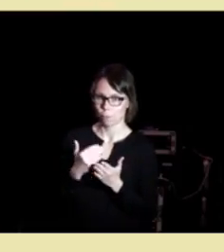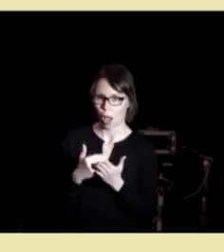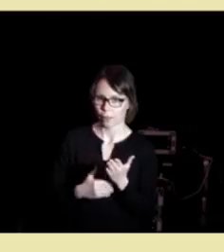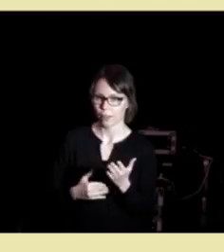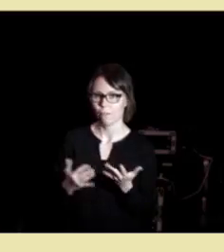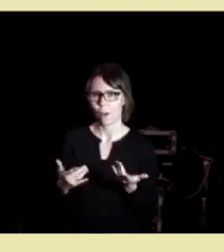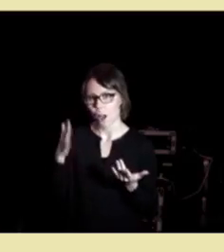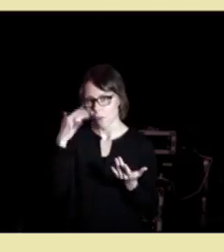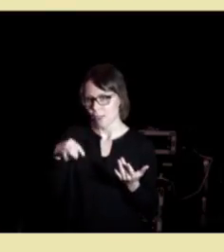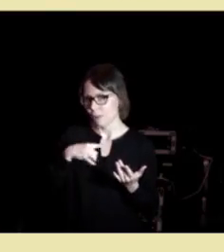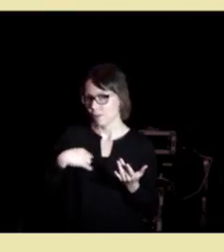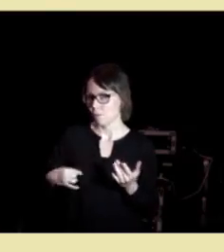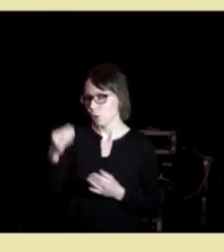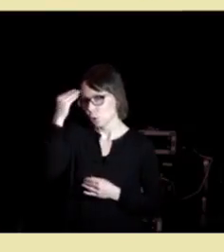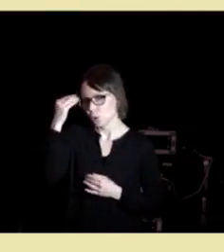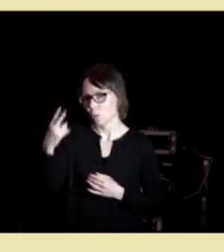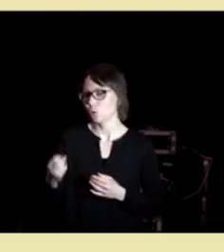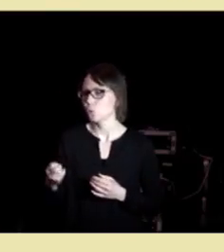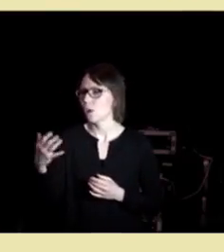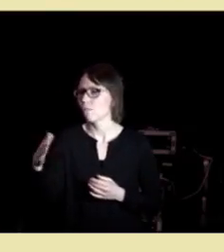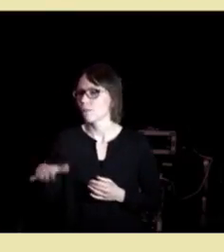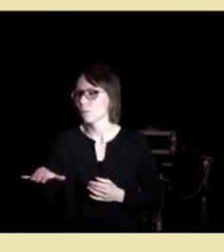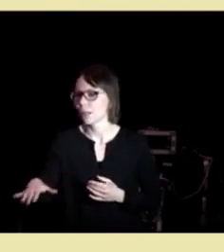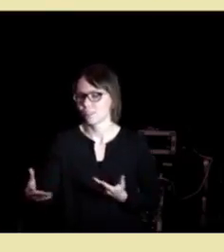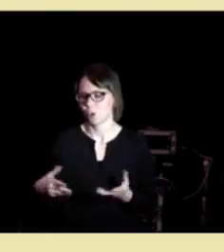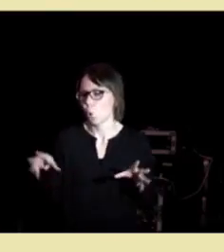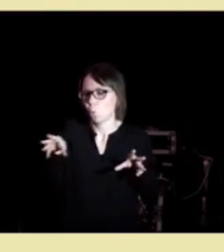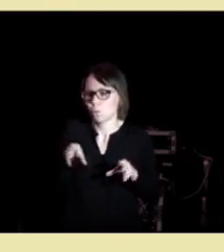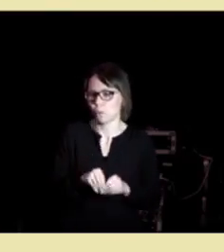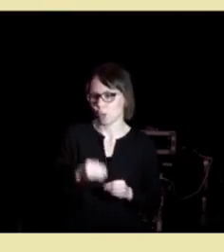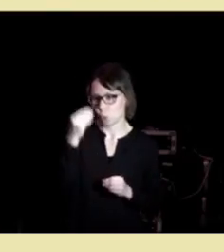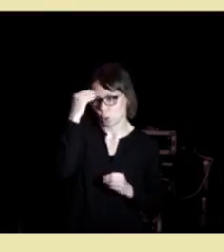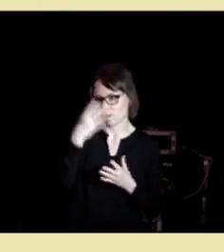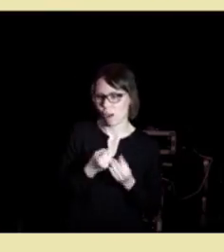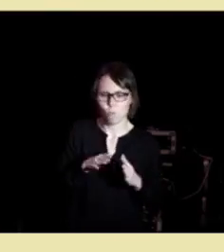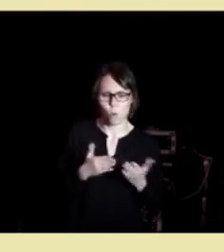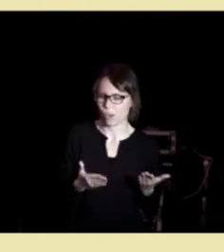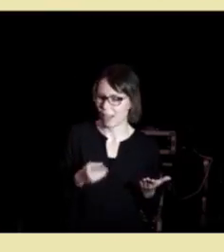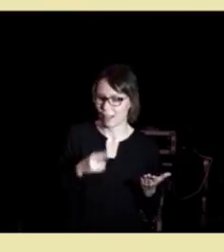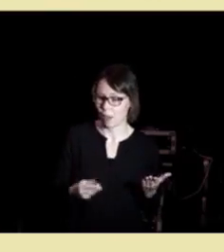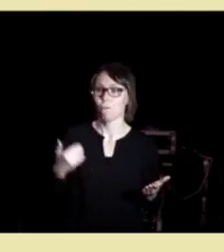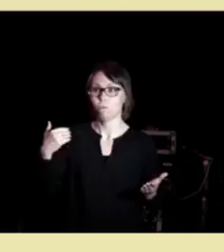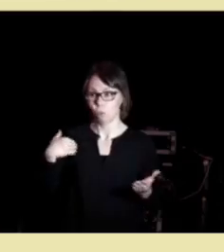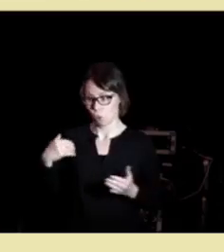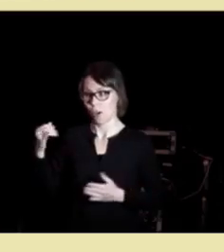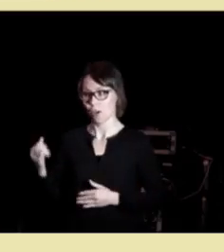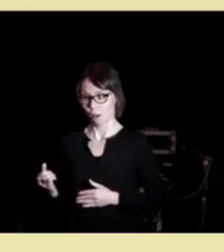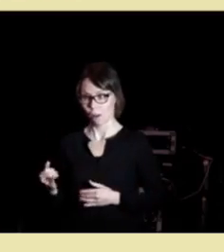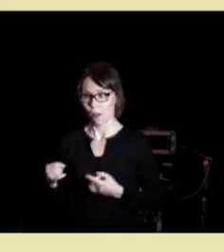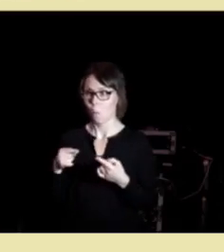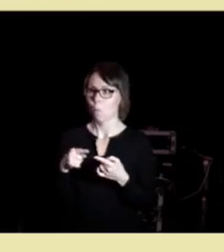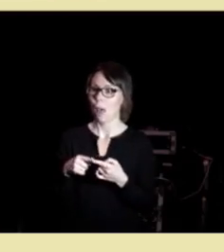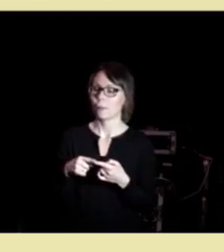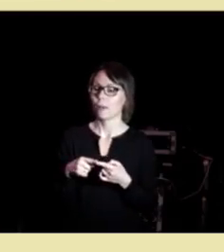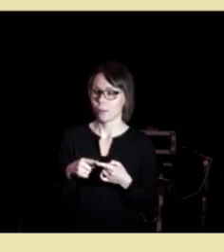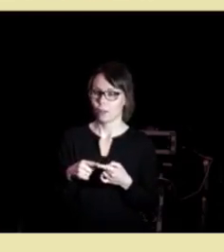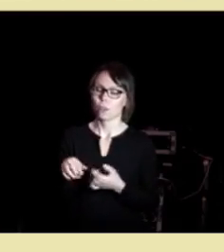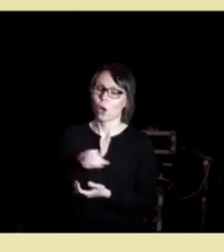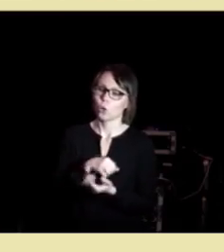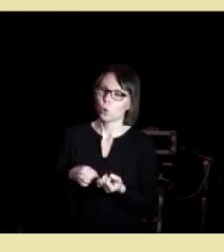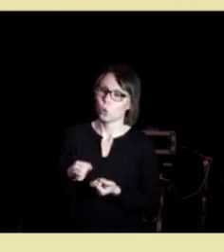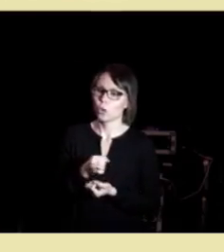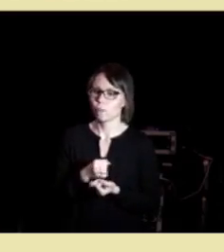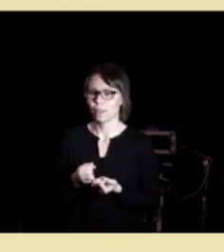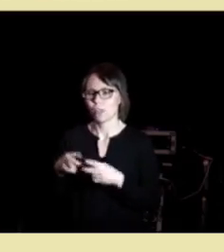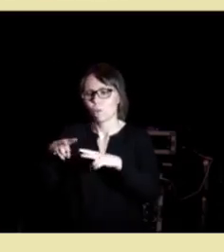kunnskap i 2015? Det ikke bare oppsummert kunnskap fra bøker. Det var det en gang i tiden. Men det naturligvis